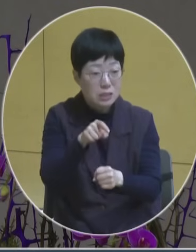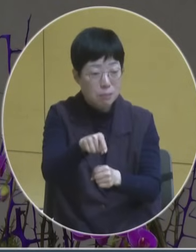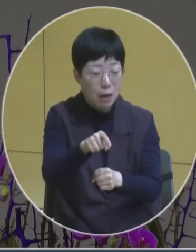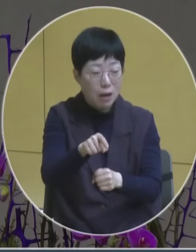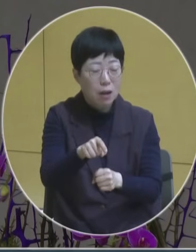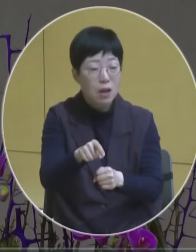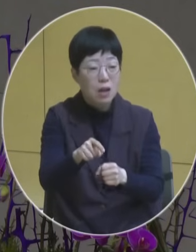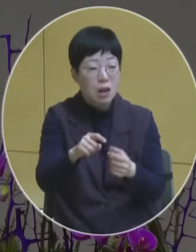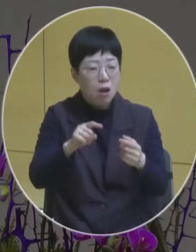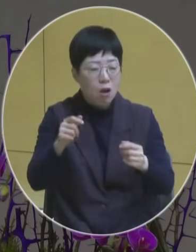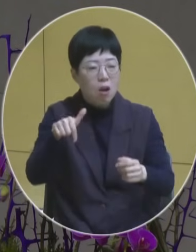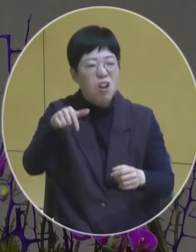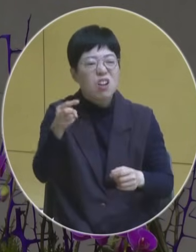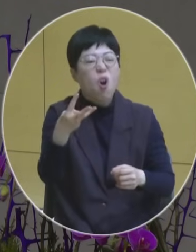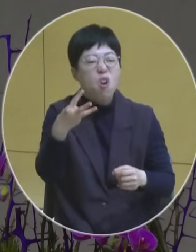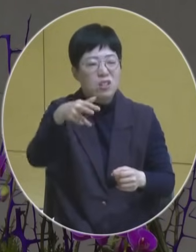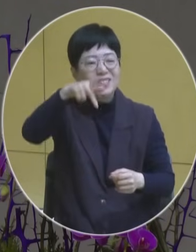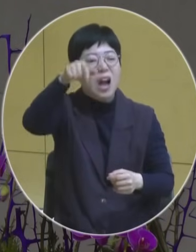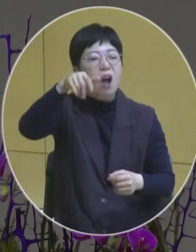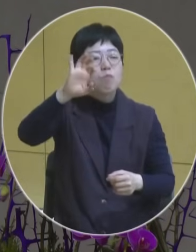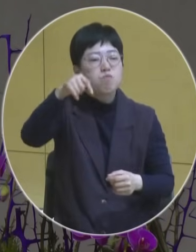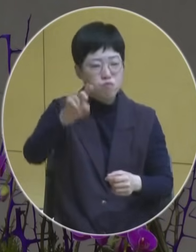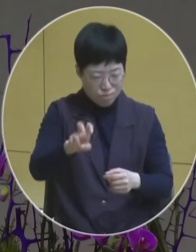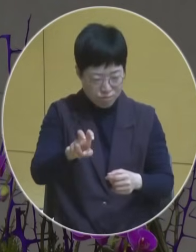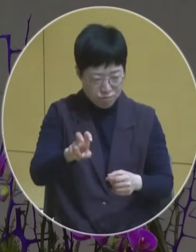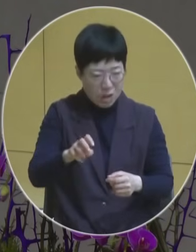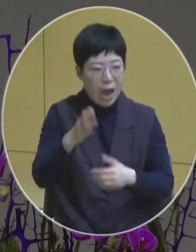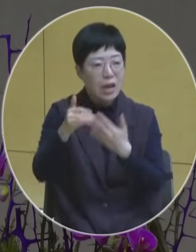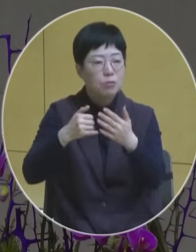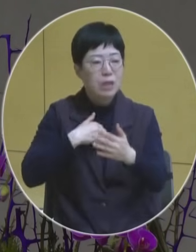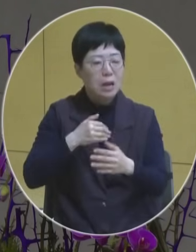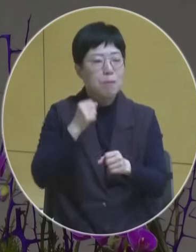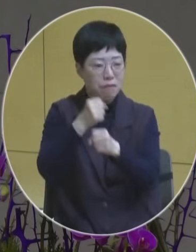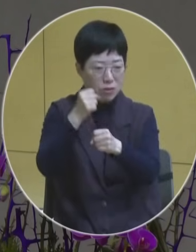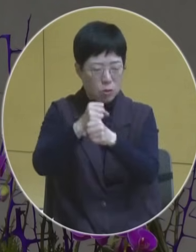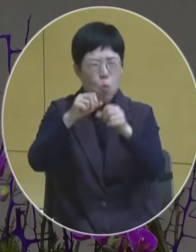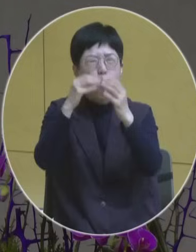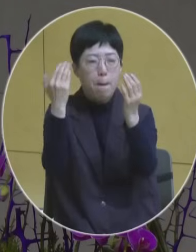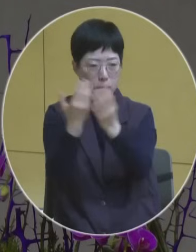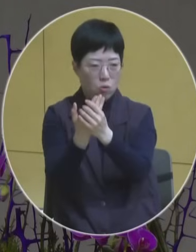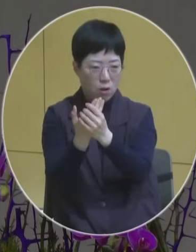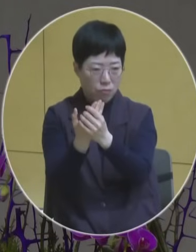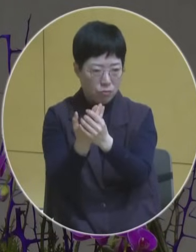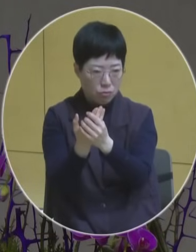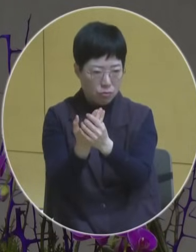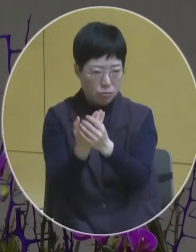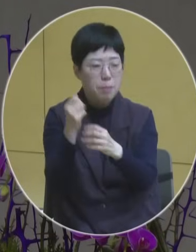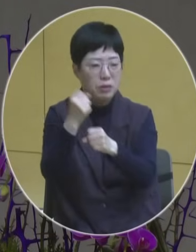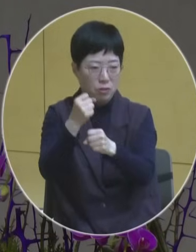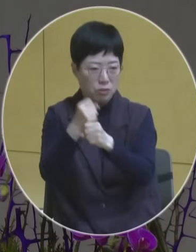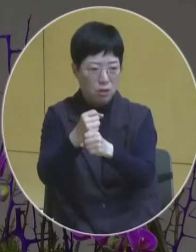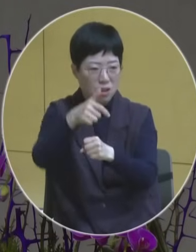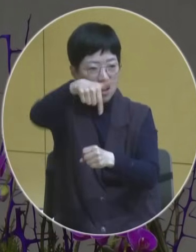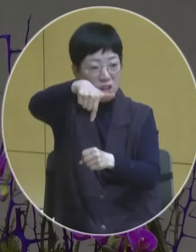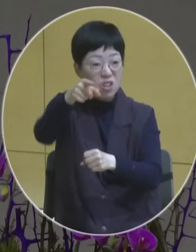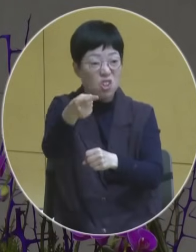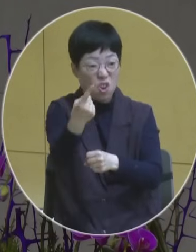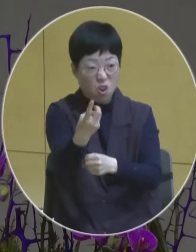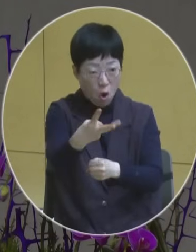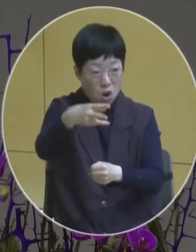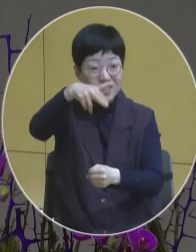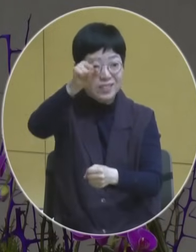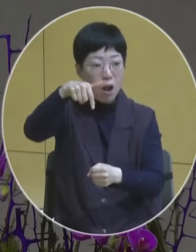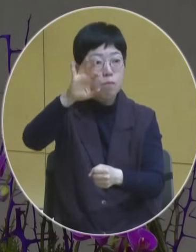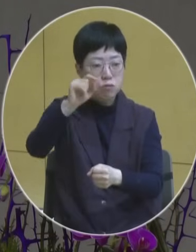단어는 걸작품이란 뜻입니다. 하나님이 우리를 만드실 때 완벽한 인간으로 만드셨다는 거예요. 걸작품으로